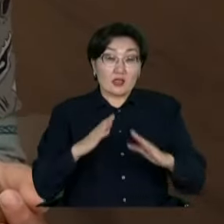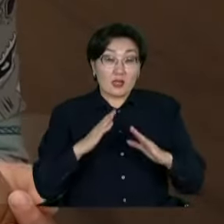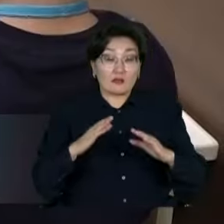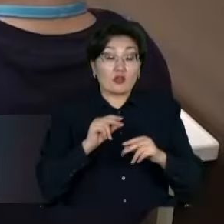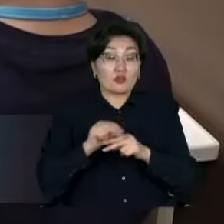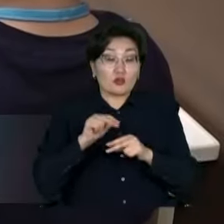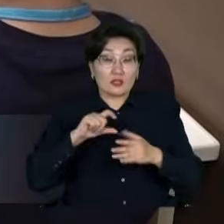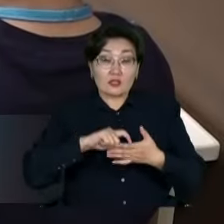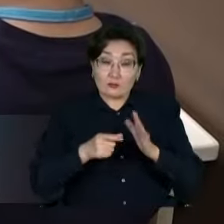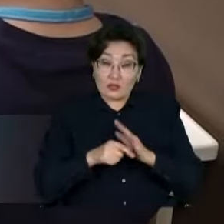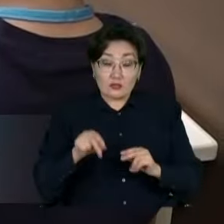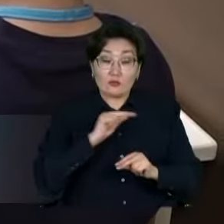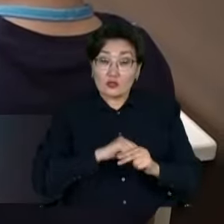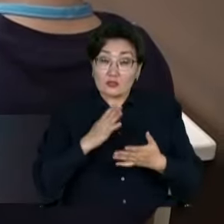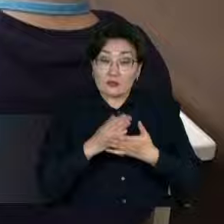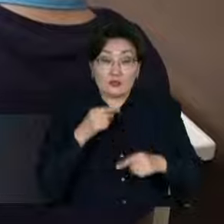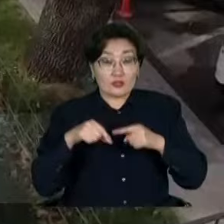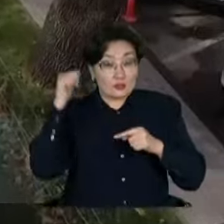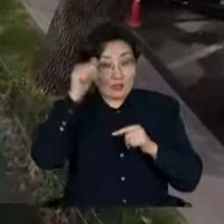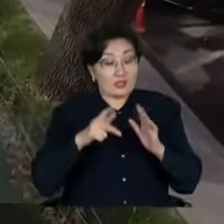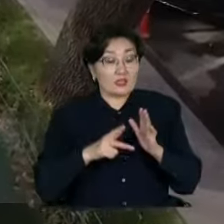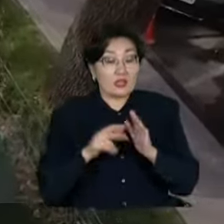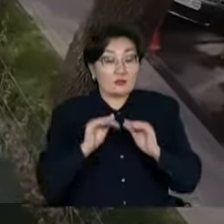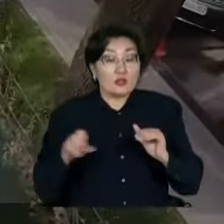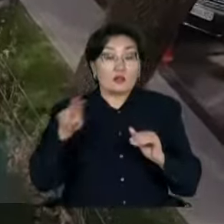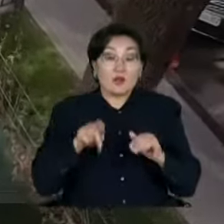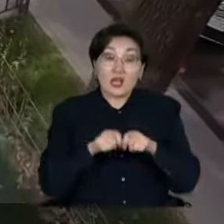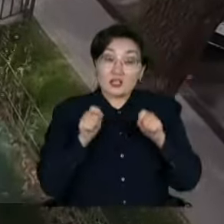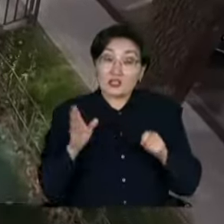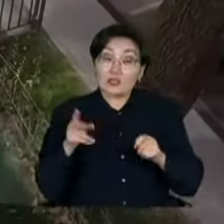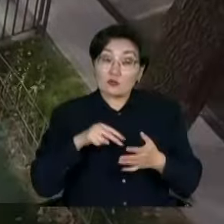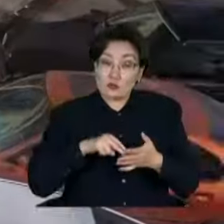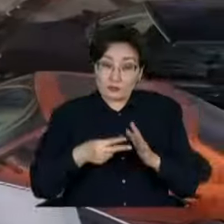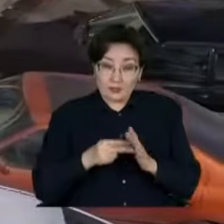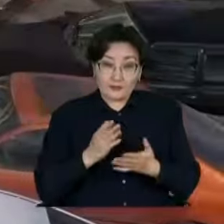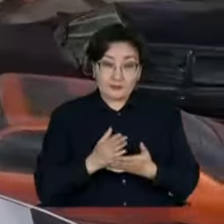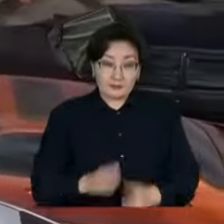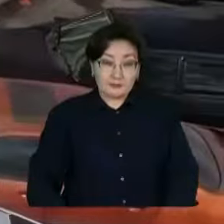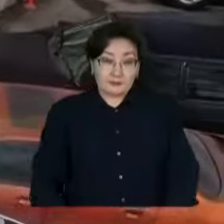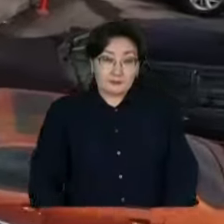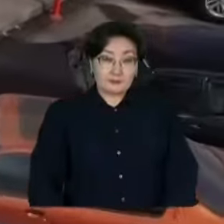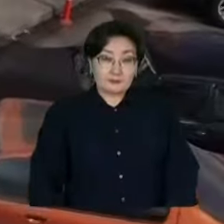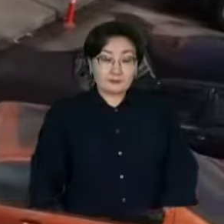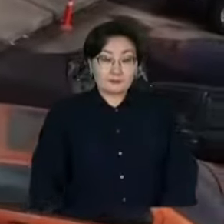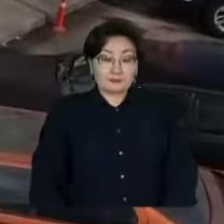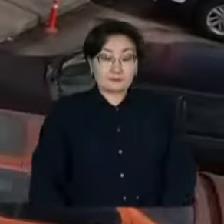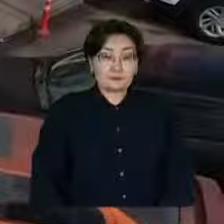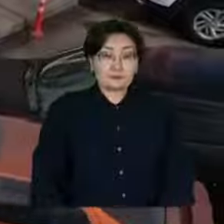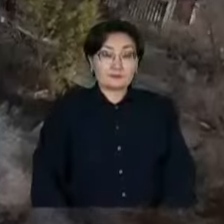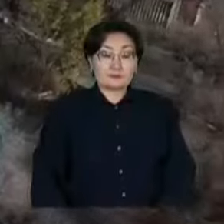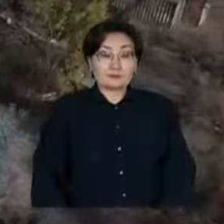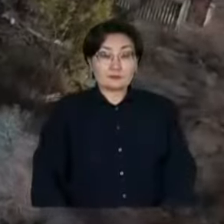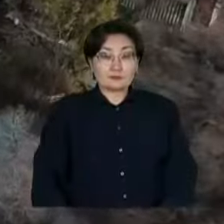жұмыс істейді. Айта кетейін, келер жылы Алматыда 8 балабақша ашылады деп жоспарланған. Гүлмарал Изатқызы, Әлішер